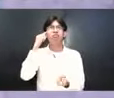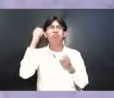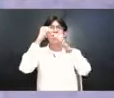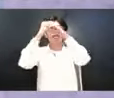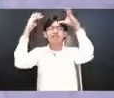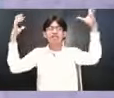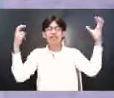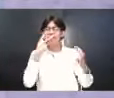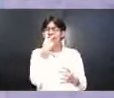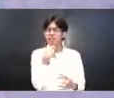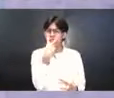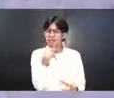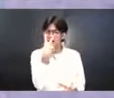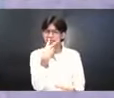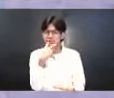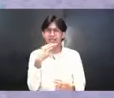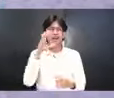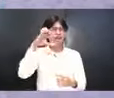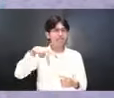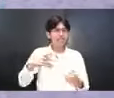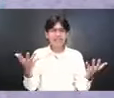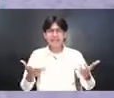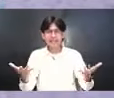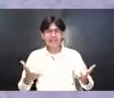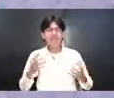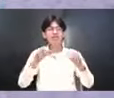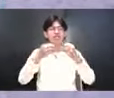Diba? Para ha?